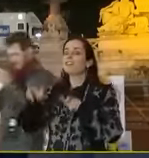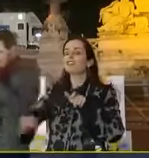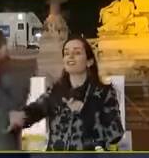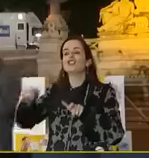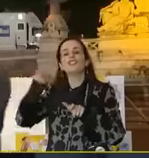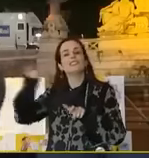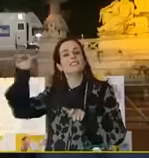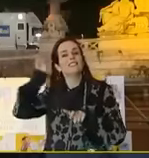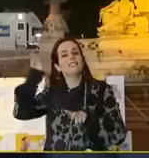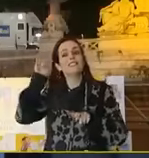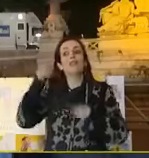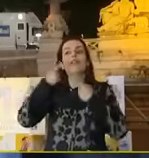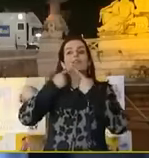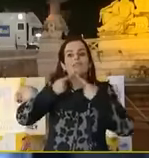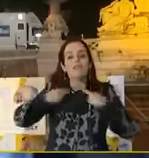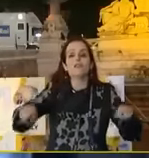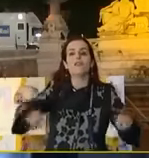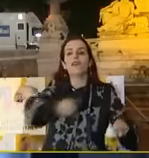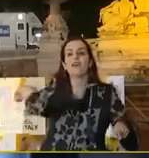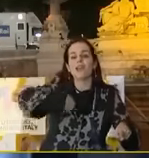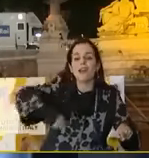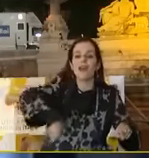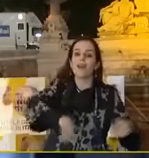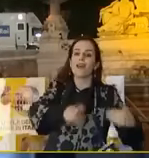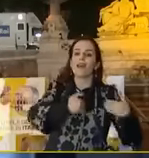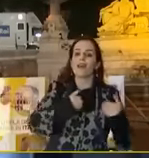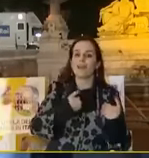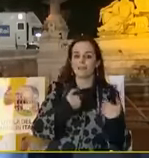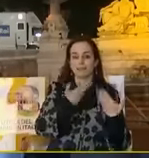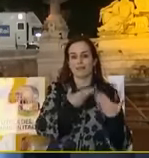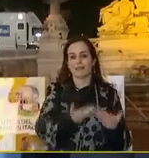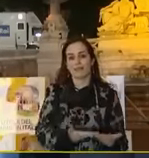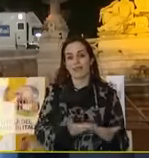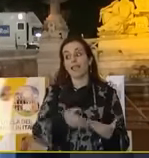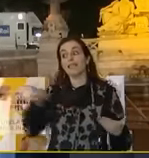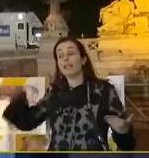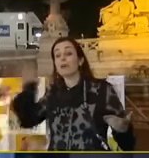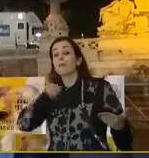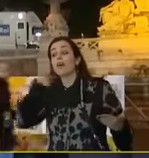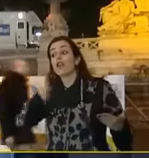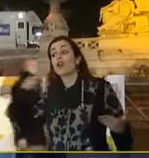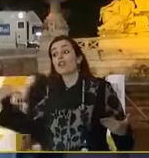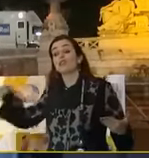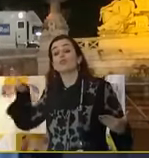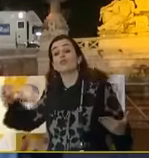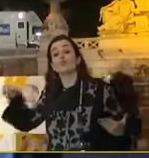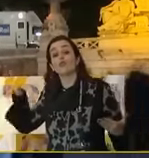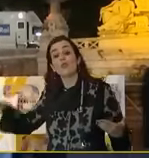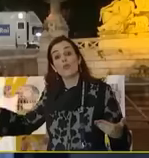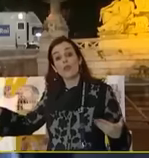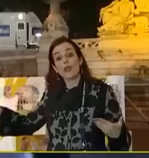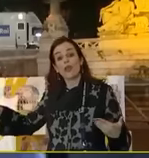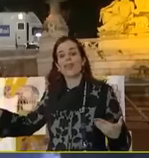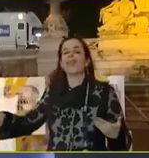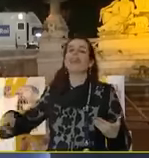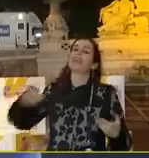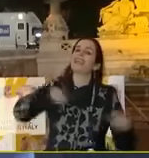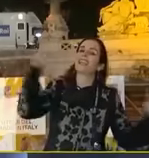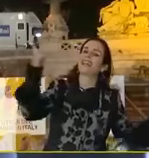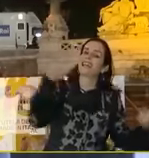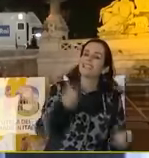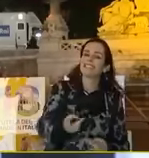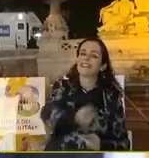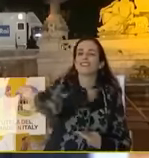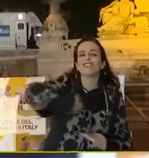la differenza e a toccare con mano la differenza che c'è tra le sue parole, dei suoi comizi e la realtà che i cittadini di